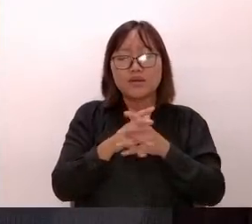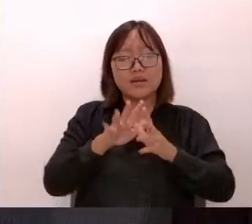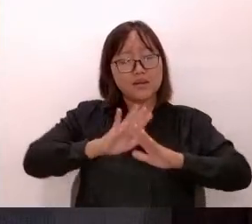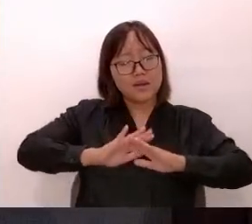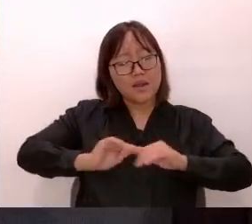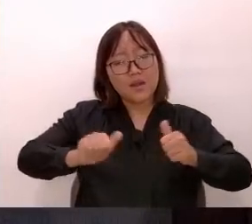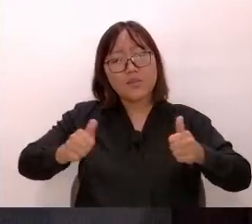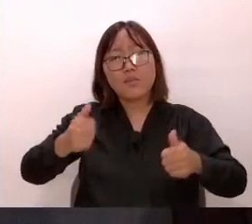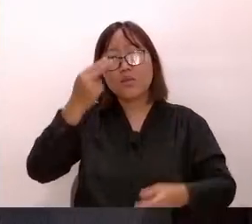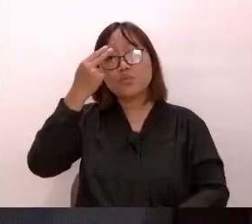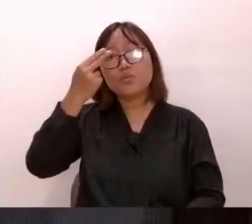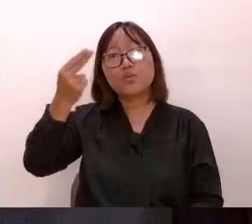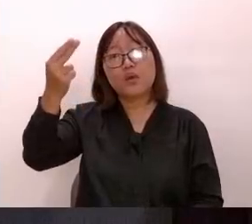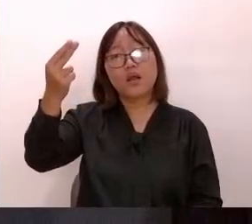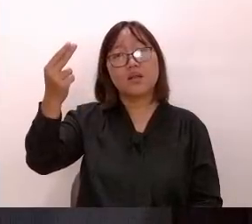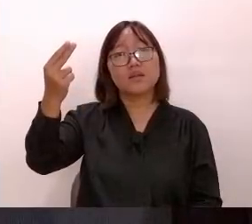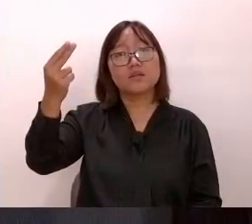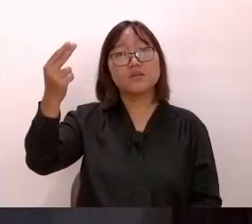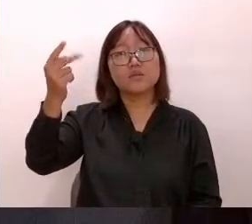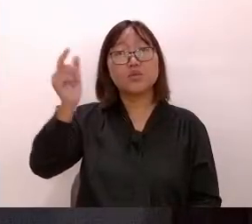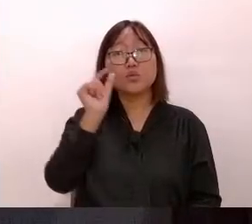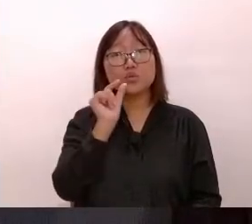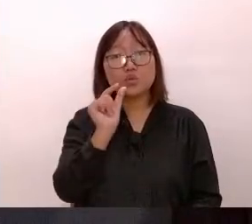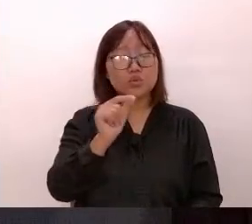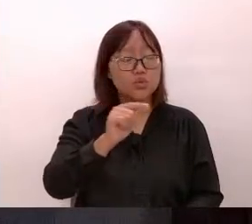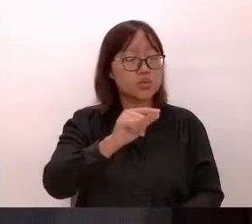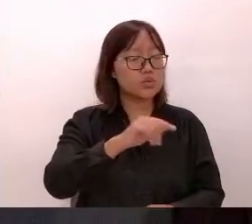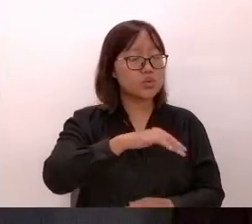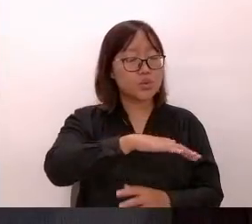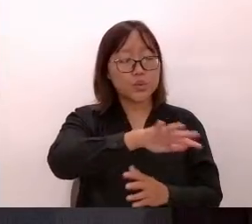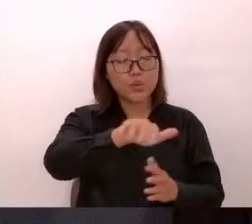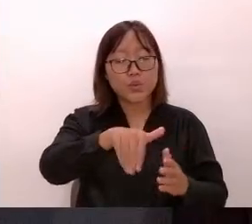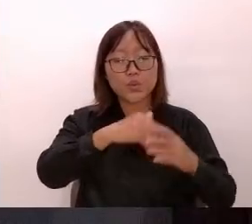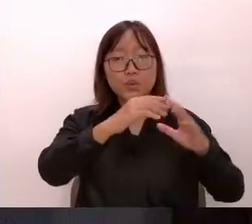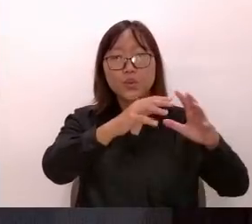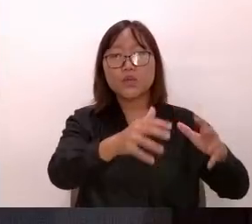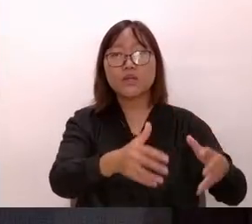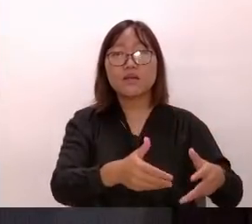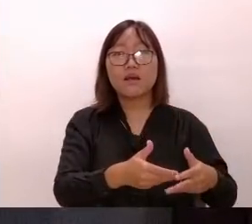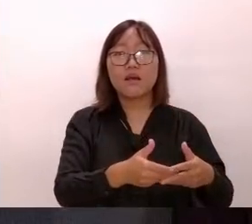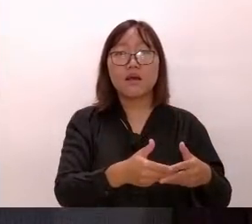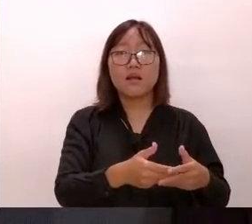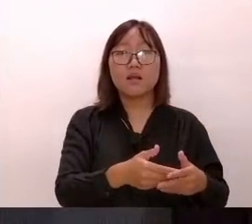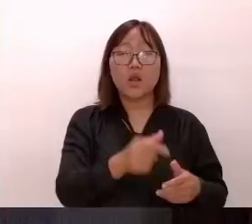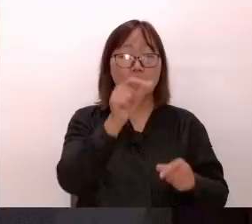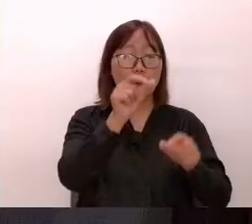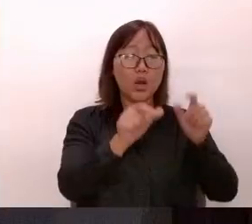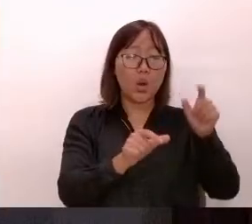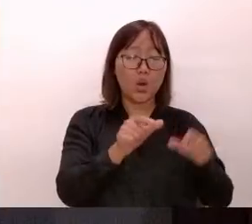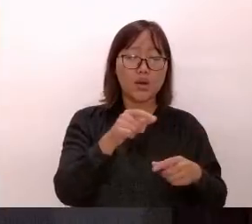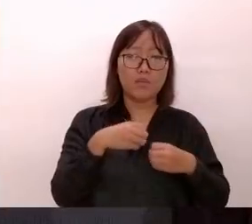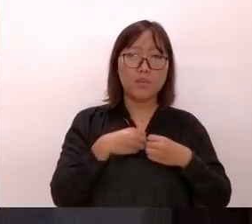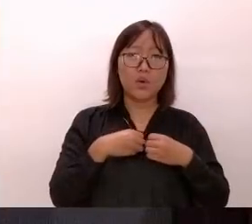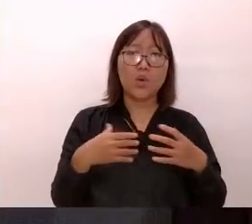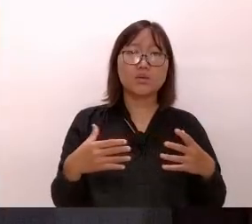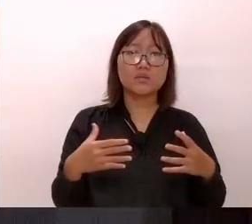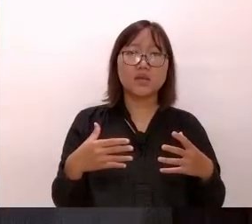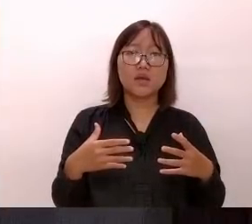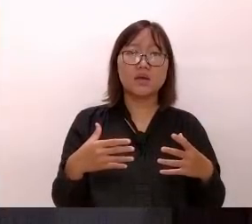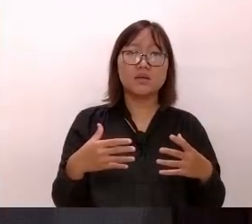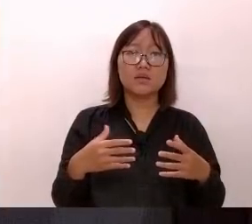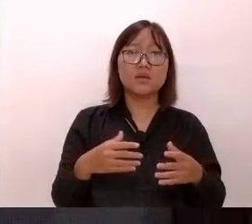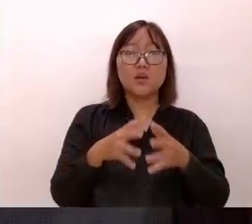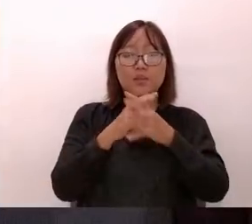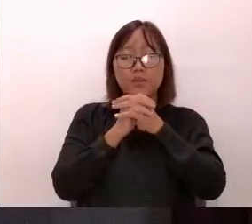terutama bagi Para Pendosa melalui difusi kerahiman Ilahi dan inginkan gerakan